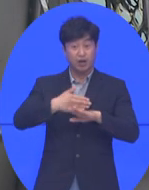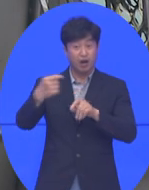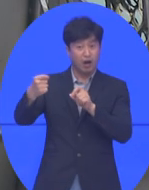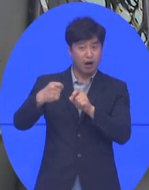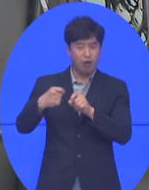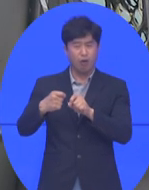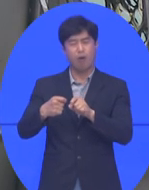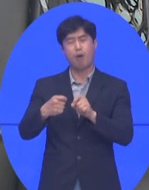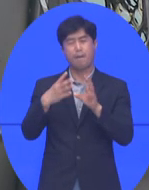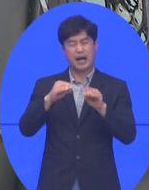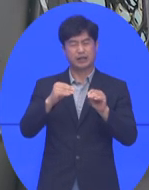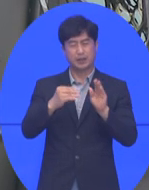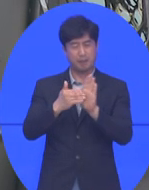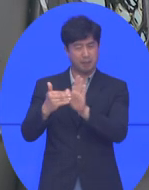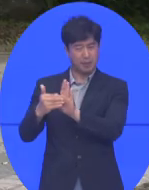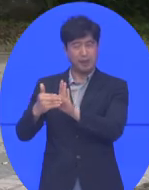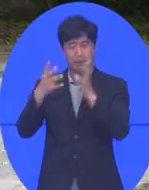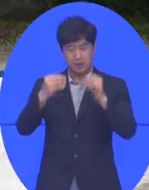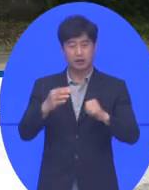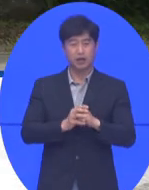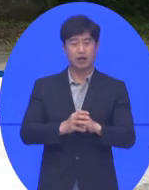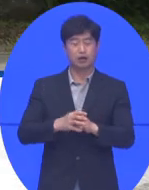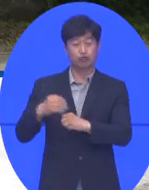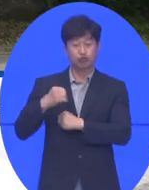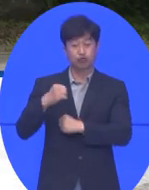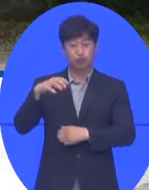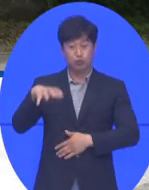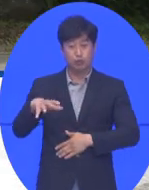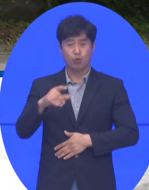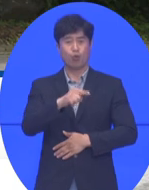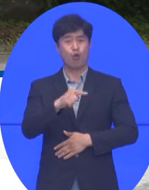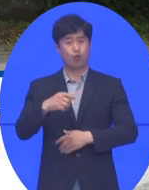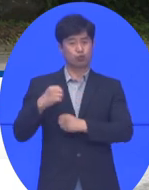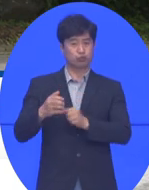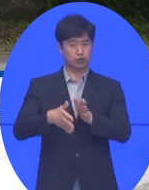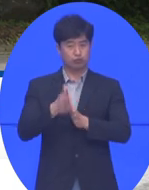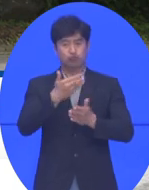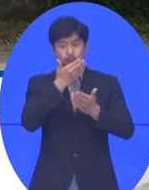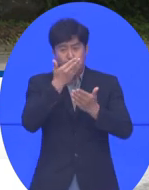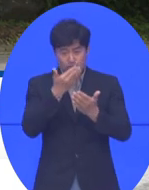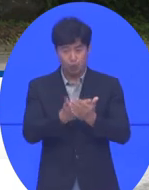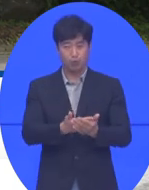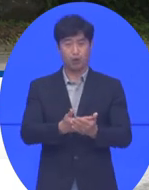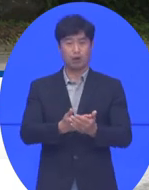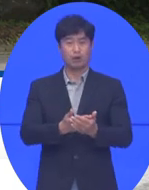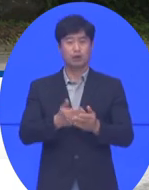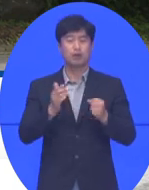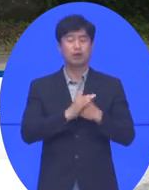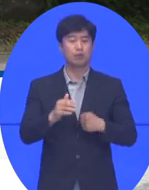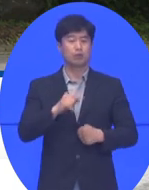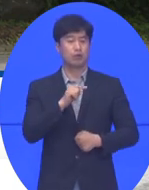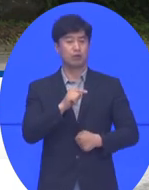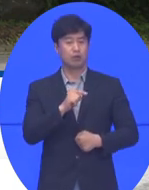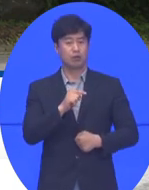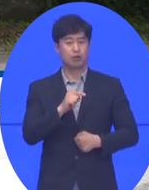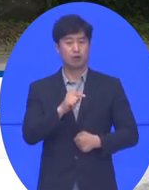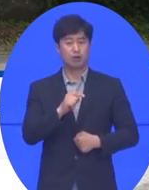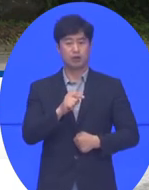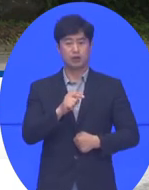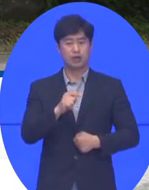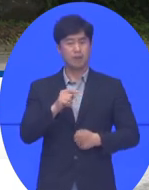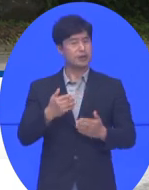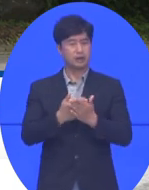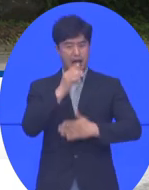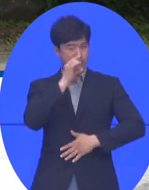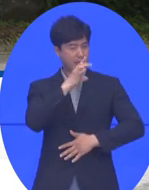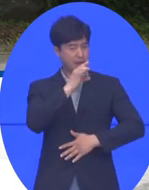이유만으로 많은 제약이 있습니다. 군부대에서 여기는 군사시설로 중요한 지역이다. 그렇기 때문에 여기는